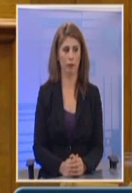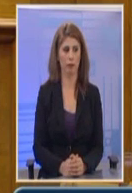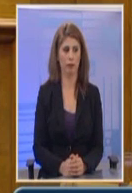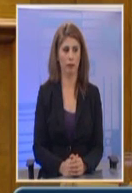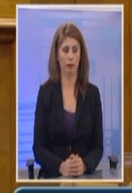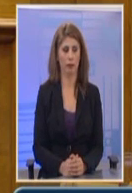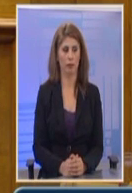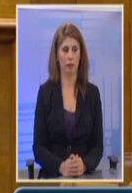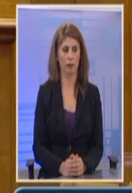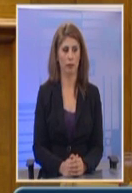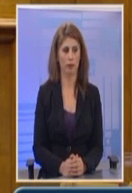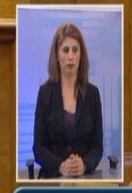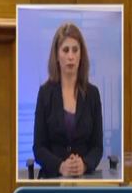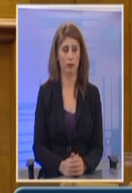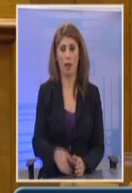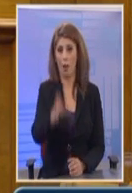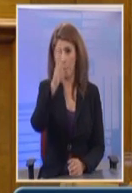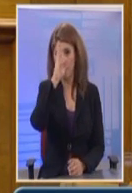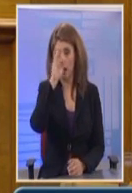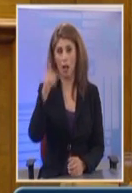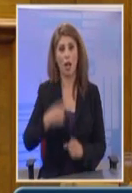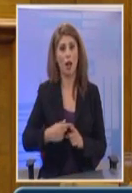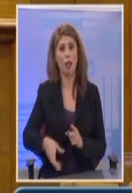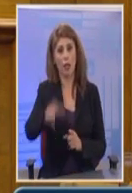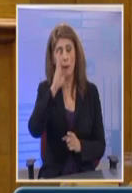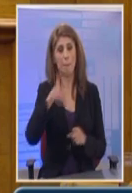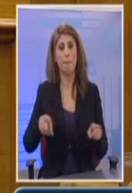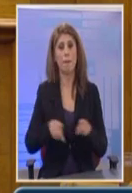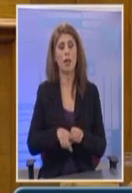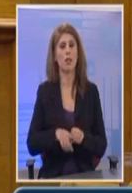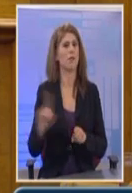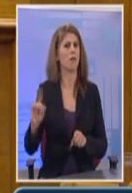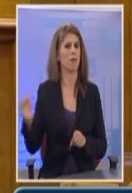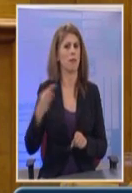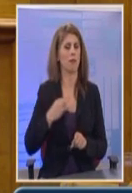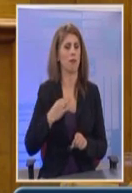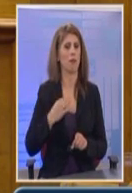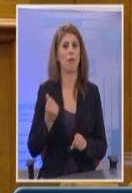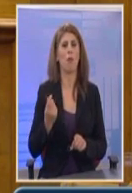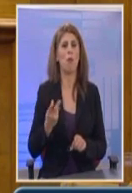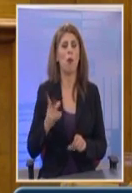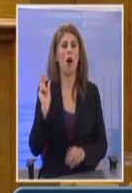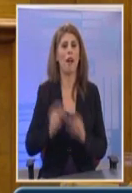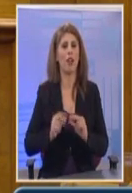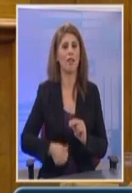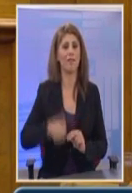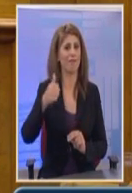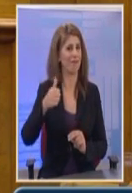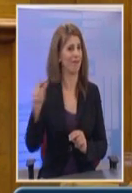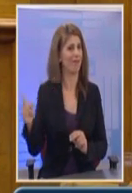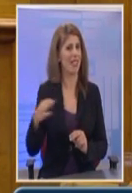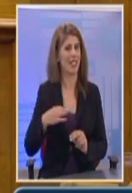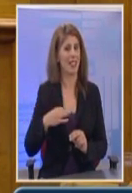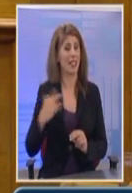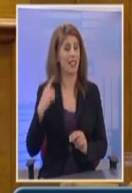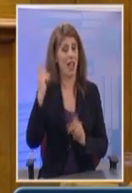Πάθατε. Έπαθε η Ελλάδα μαζί. Και μη μας λέτε για το πόσες εκλογές κερδίσατε. Γιατί